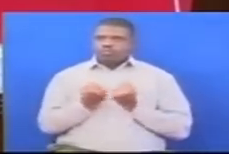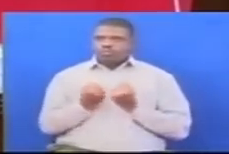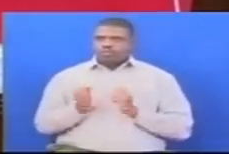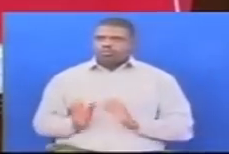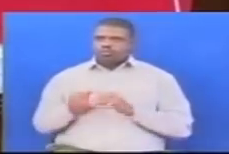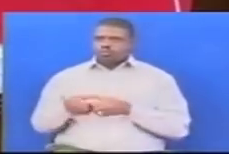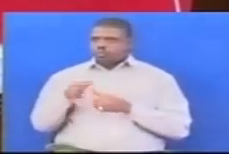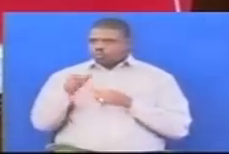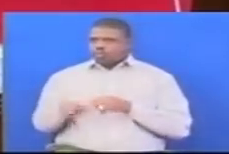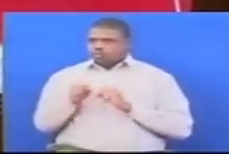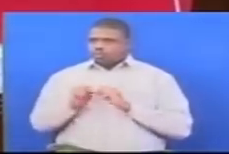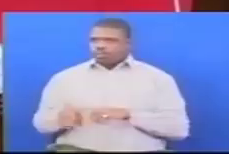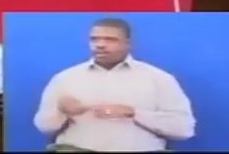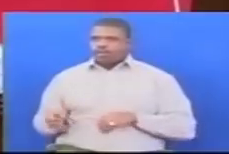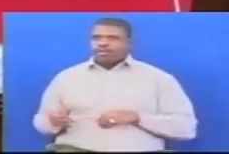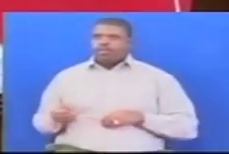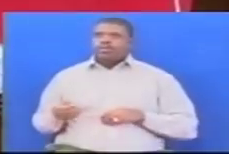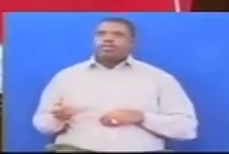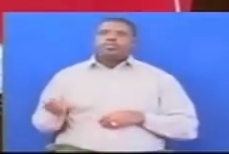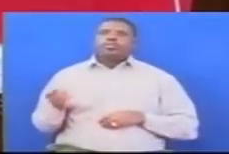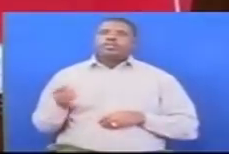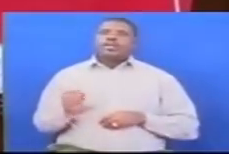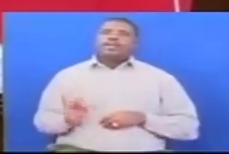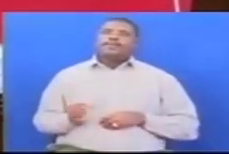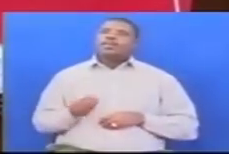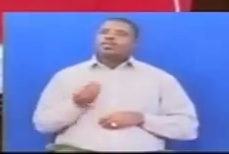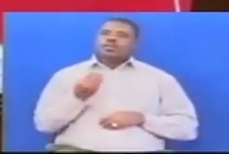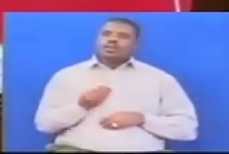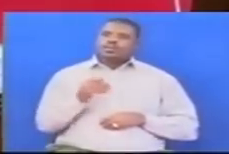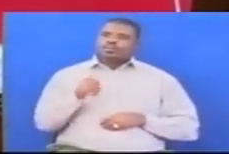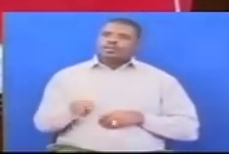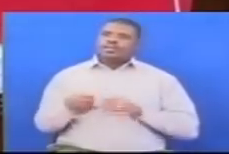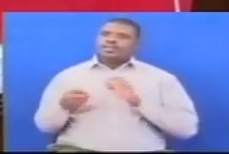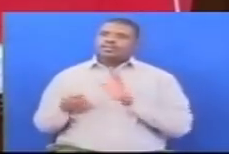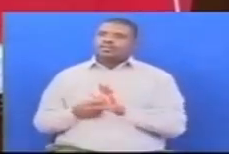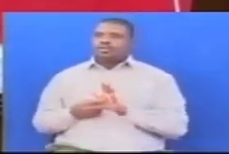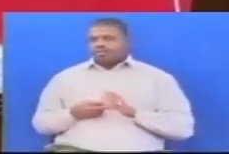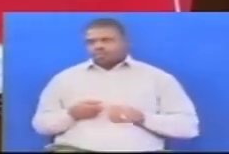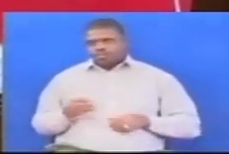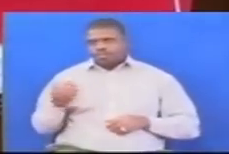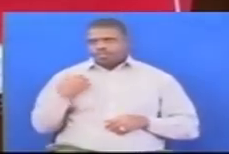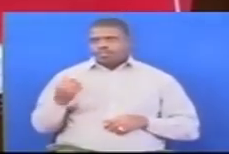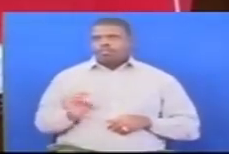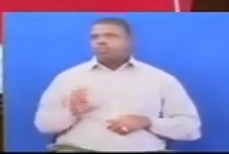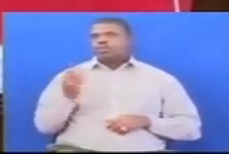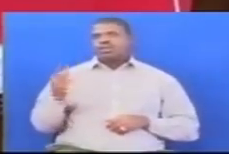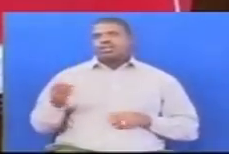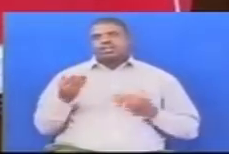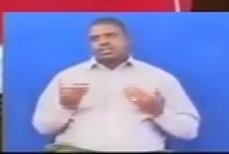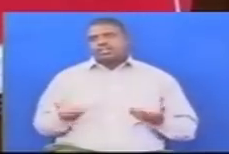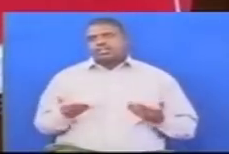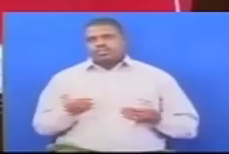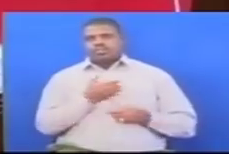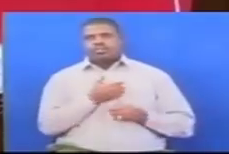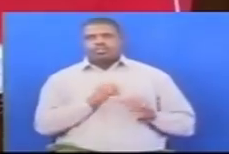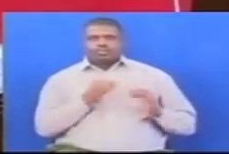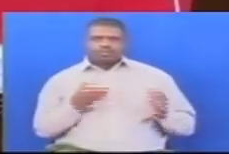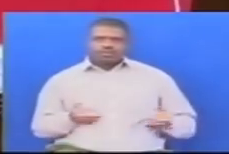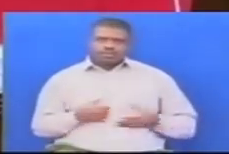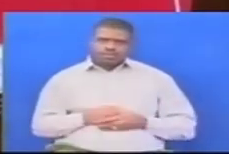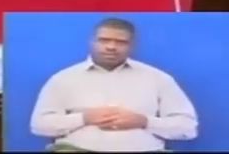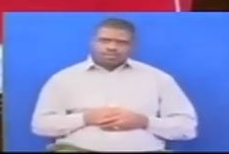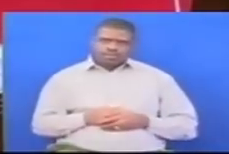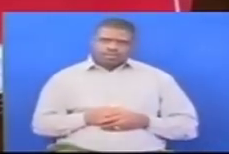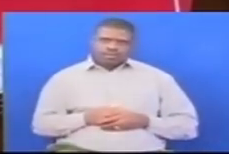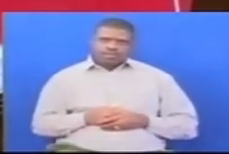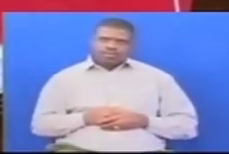watu wapya kana tumegundua ule mradi ni bilioni 4.6 tumeokoa bilioni 3 mheshimiwa sasa tunasema namna gani Natuko